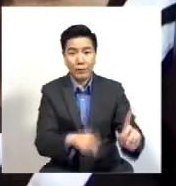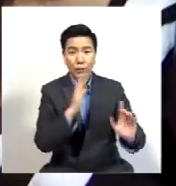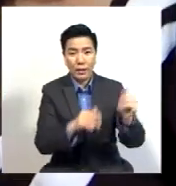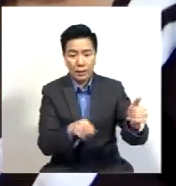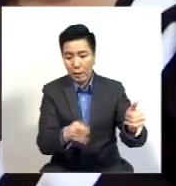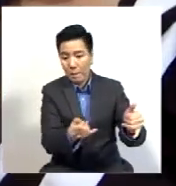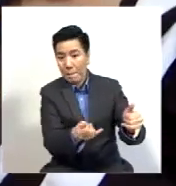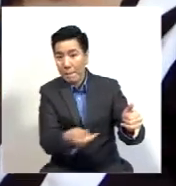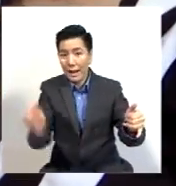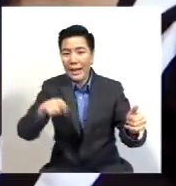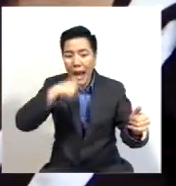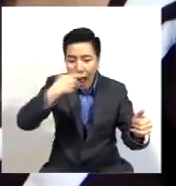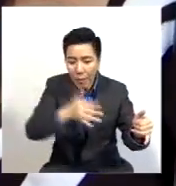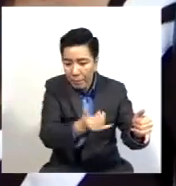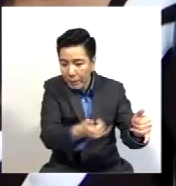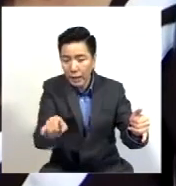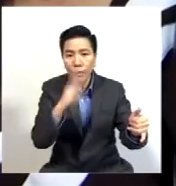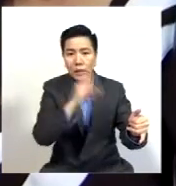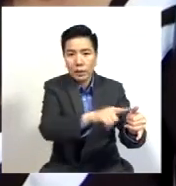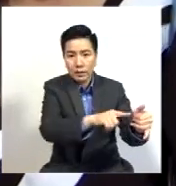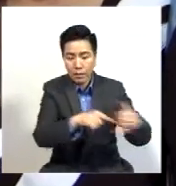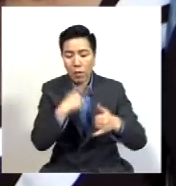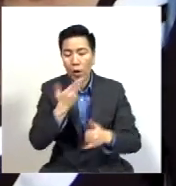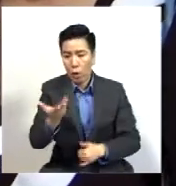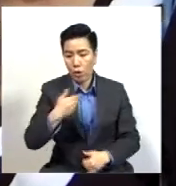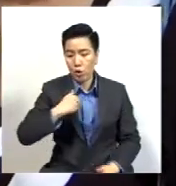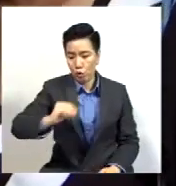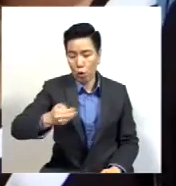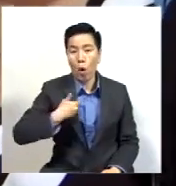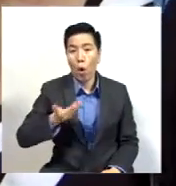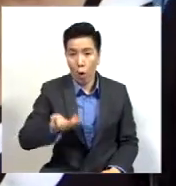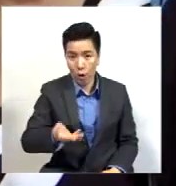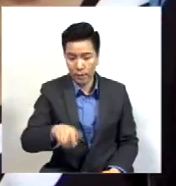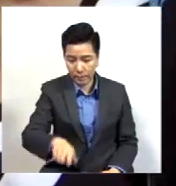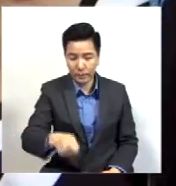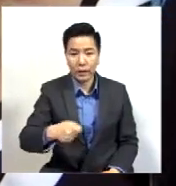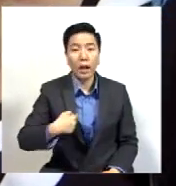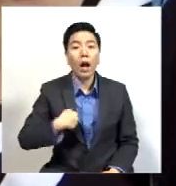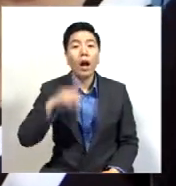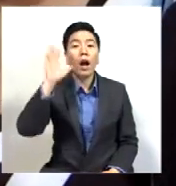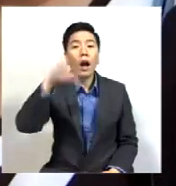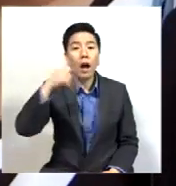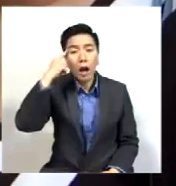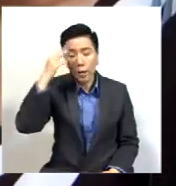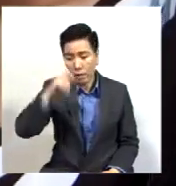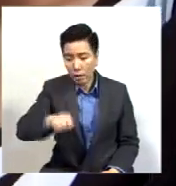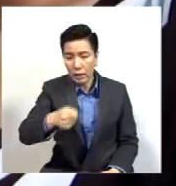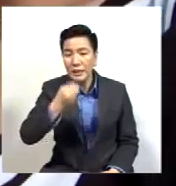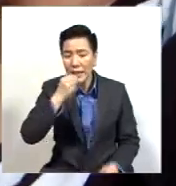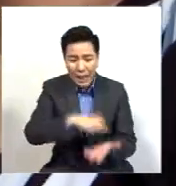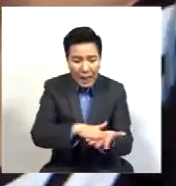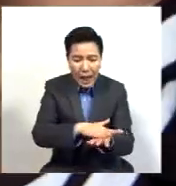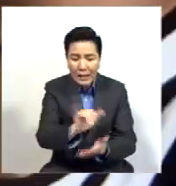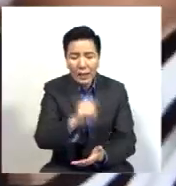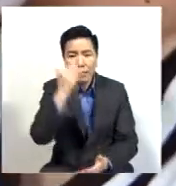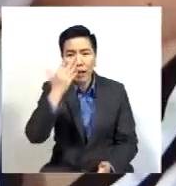คนนี้ลุกไปคนนั้นเขาบอกว่าป้าผมขอช้อนหน่อยเราคิดว่าลูกน้องทำไมไม่หยิบไอ้ที่ยังไม่ได้ล้าง